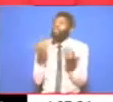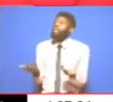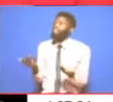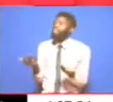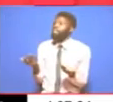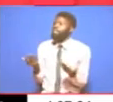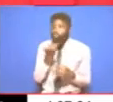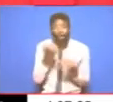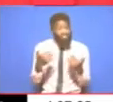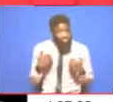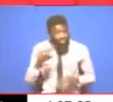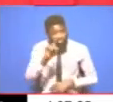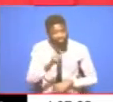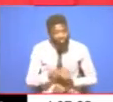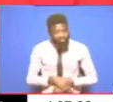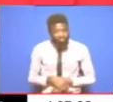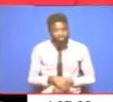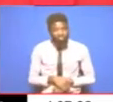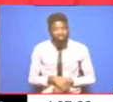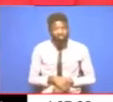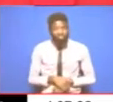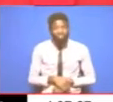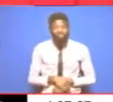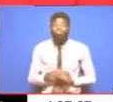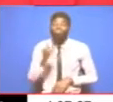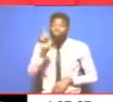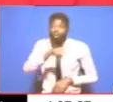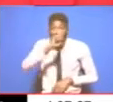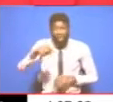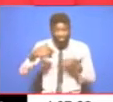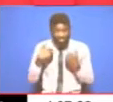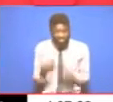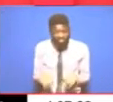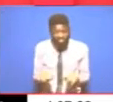ubaya? Kunaye makosa nilifanya?